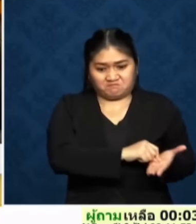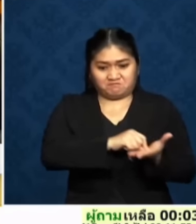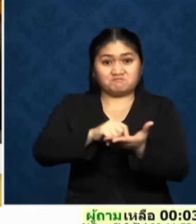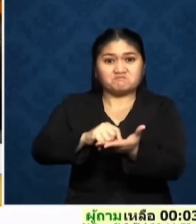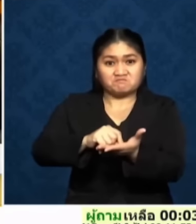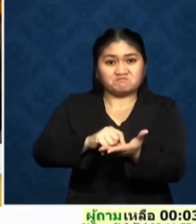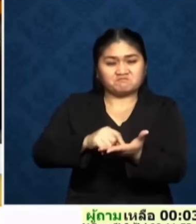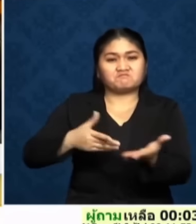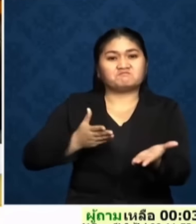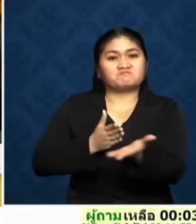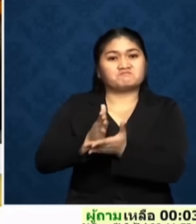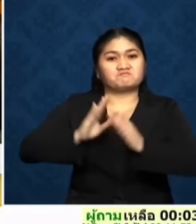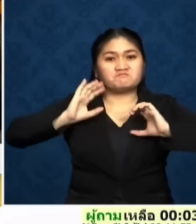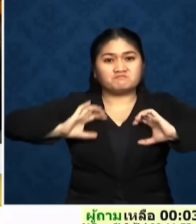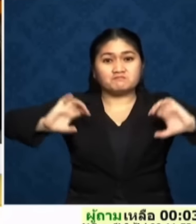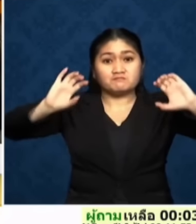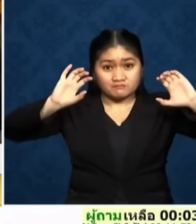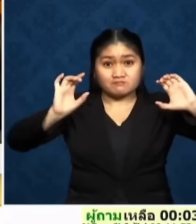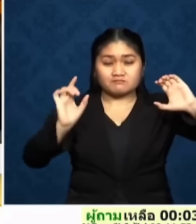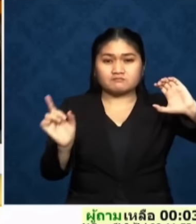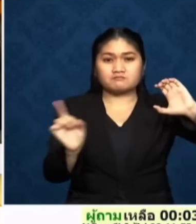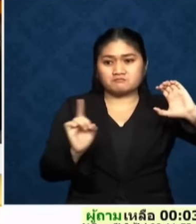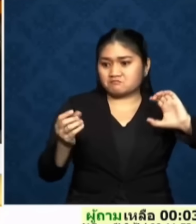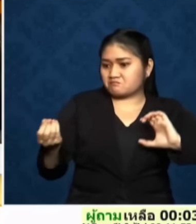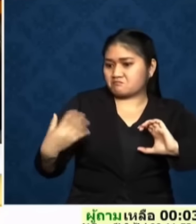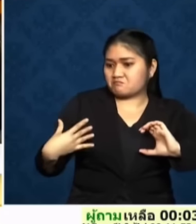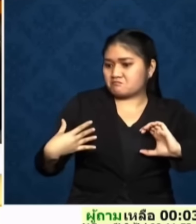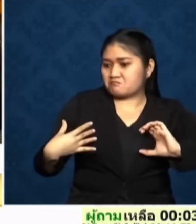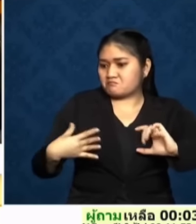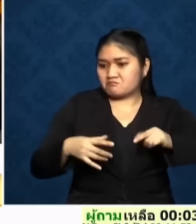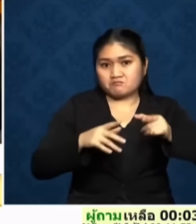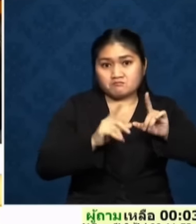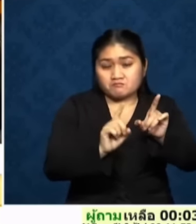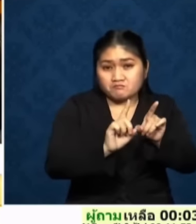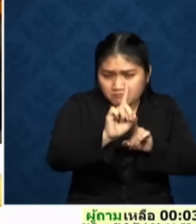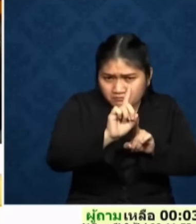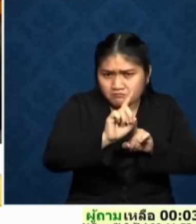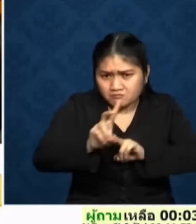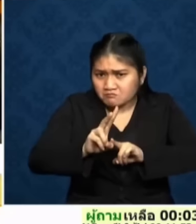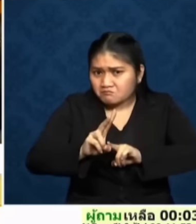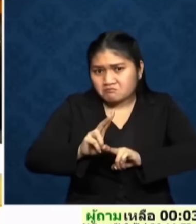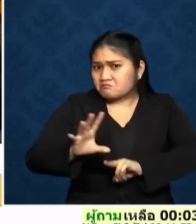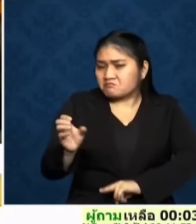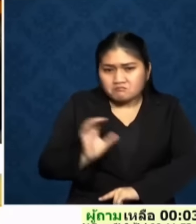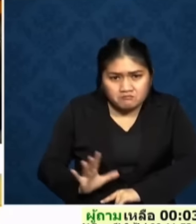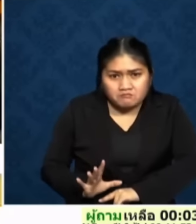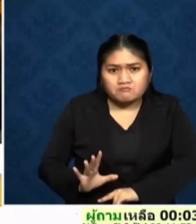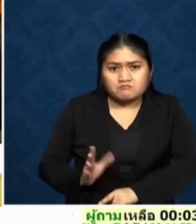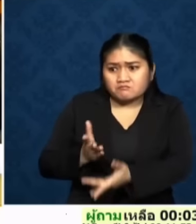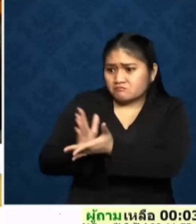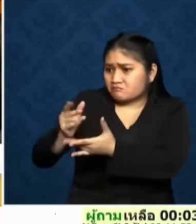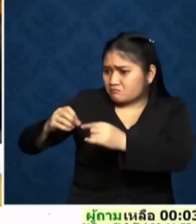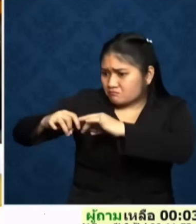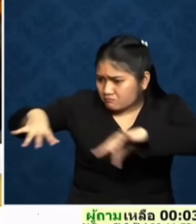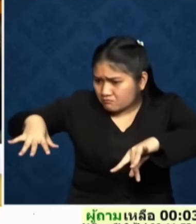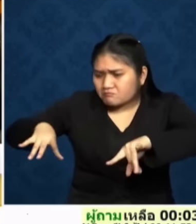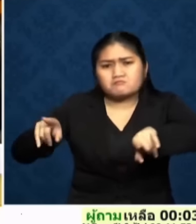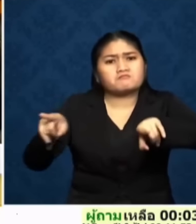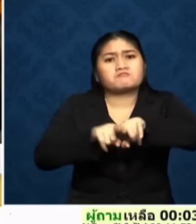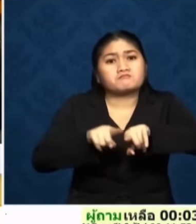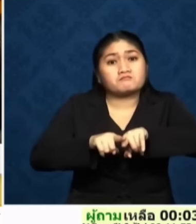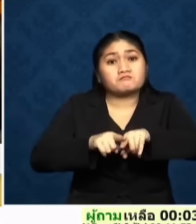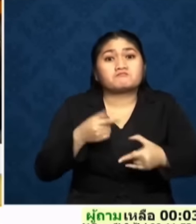ฝ่ายรัฐบาลนะครับเขาก็ไม่เอาหมดหนึ่งหมดสองฝ่ายค้านทั้งหมดเราก็ไม่เอาหมดหนึ่งหมดสองยกเว้น